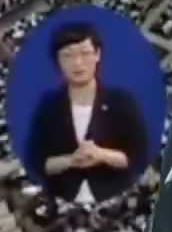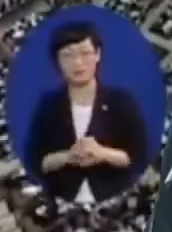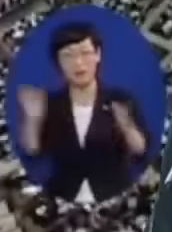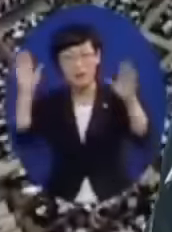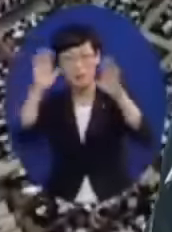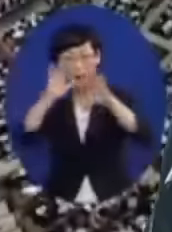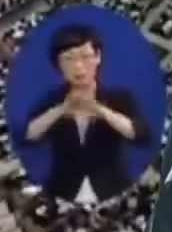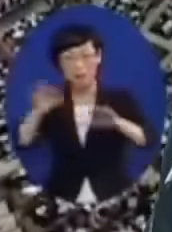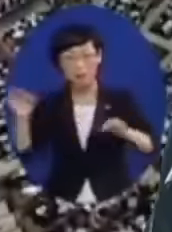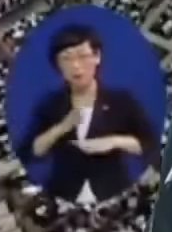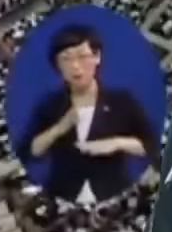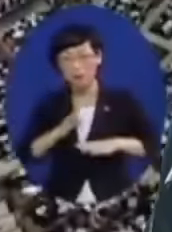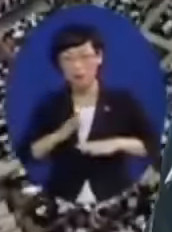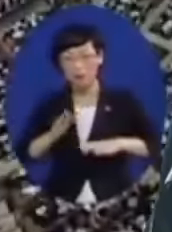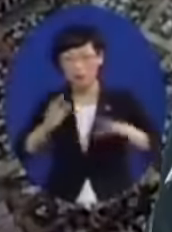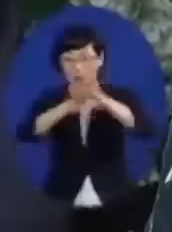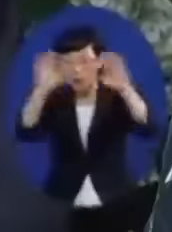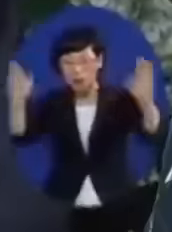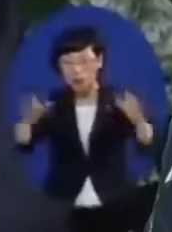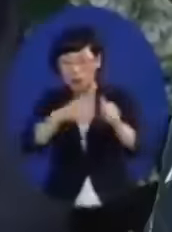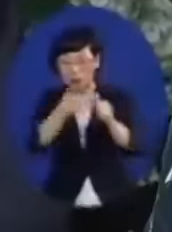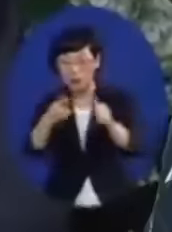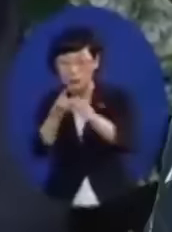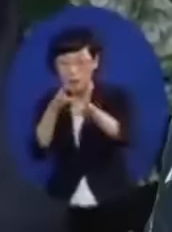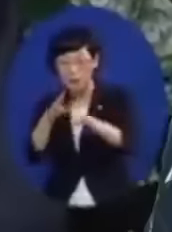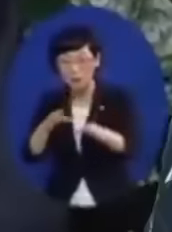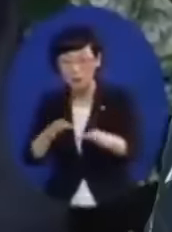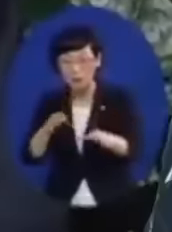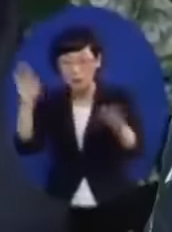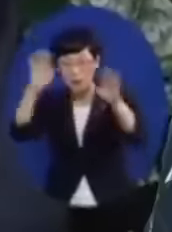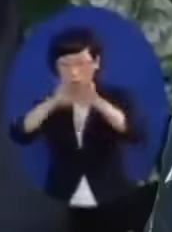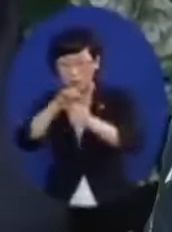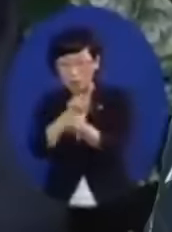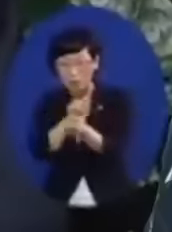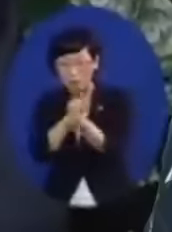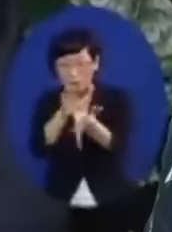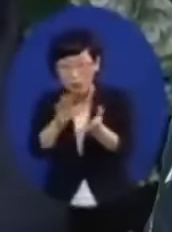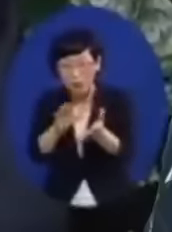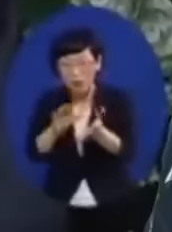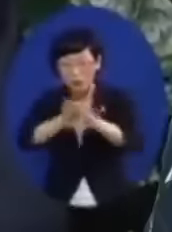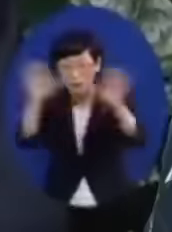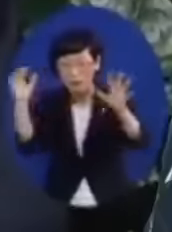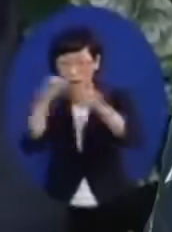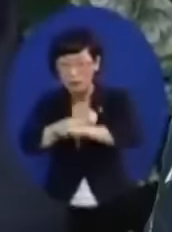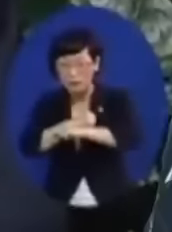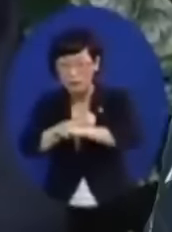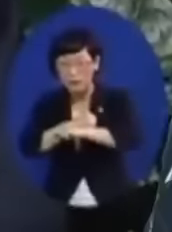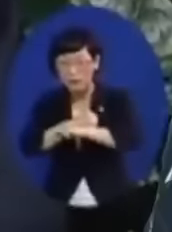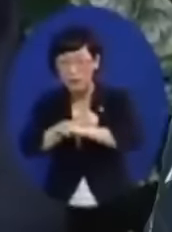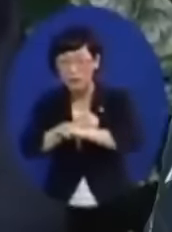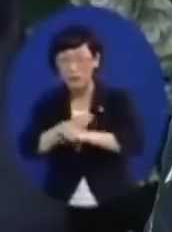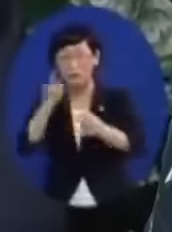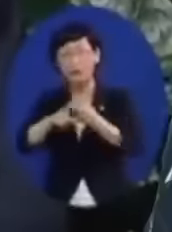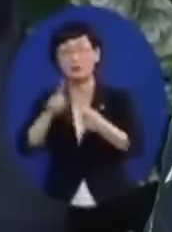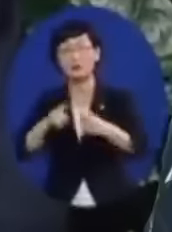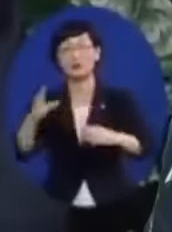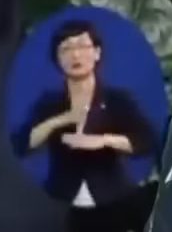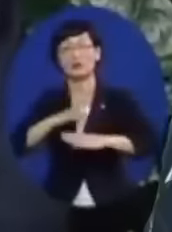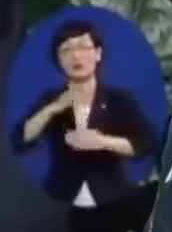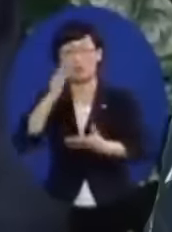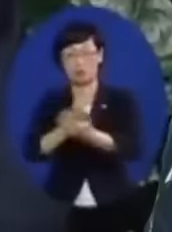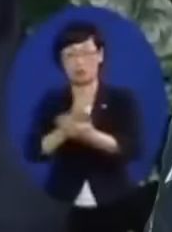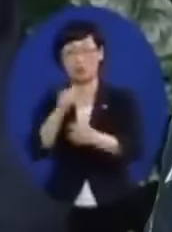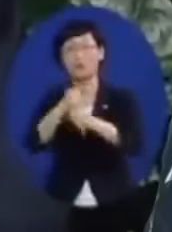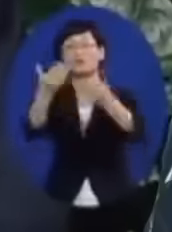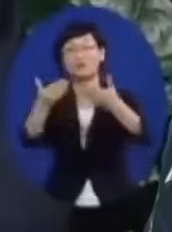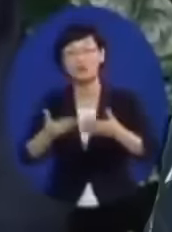밤의 놀람과 낮에 흐르는 살과 흑암 중에 행하는 연병과 백주에 황폐케 하는 파멸을 두려워하지 않게 만들어주신